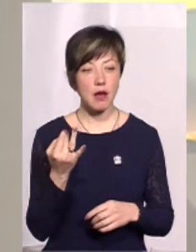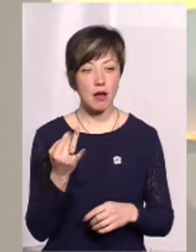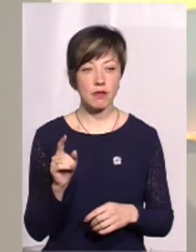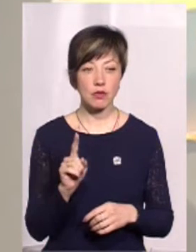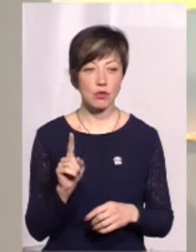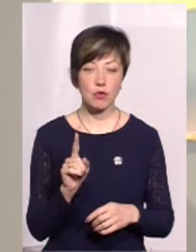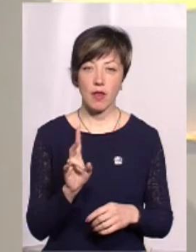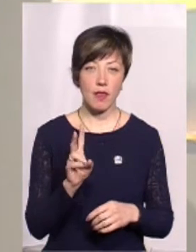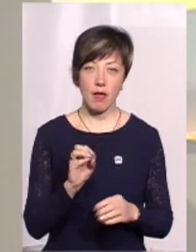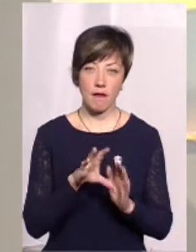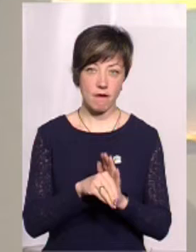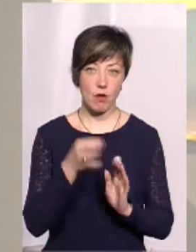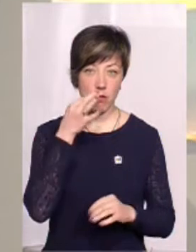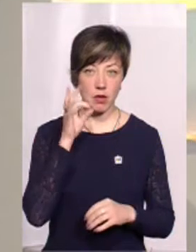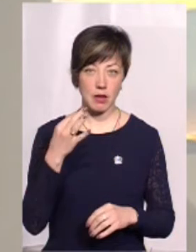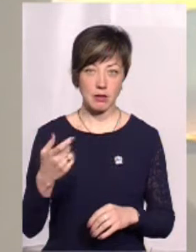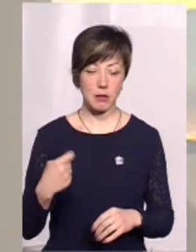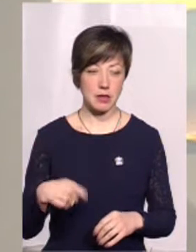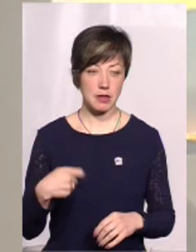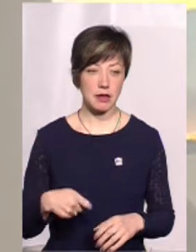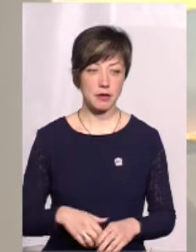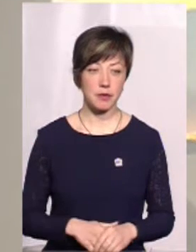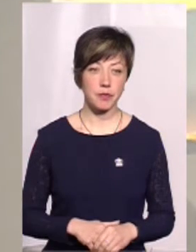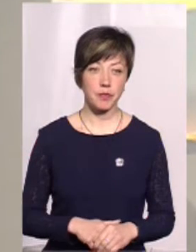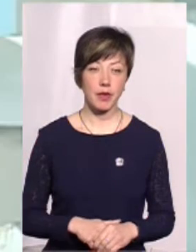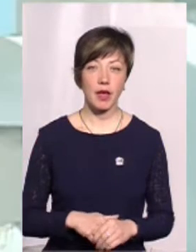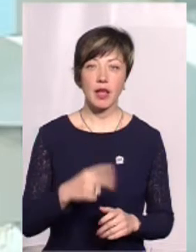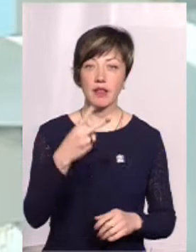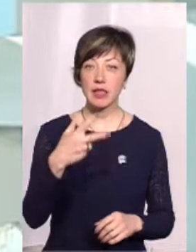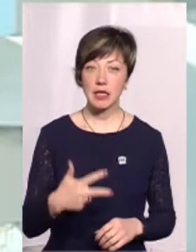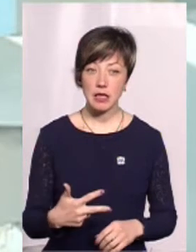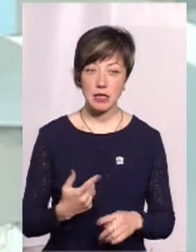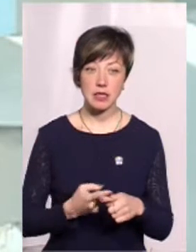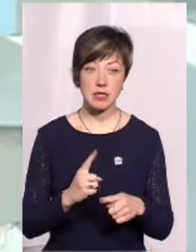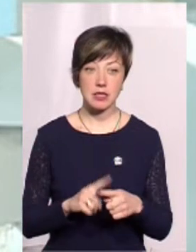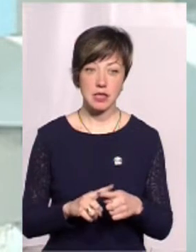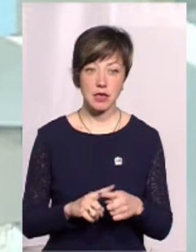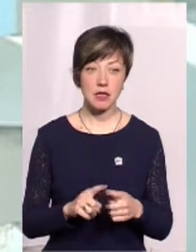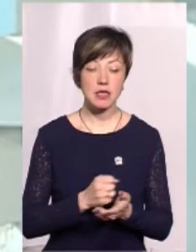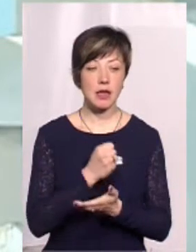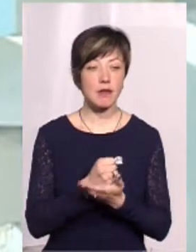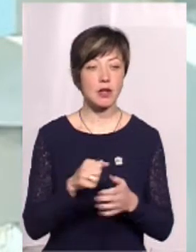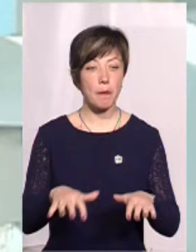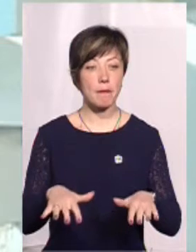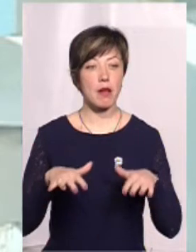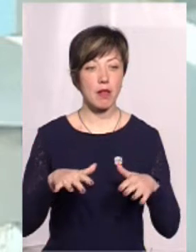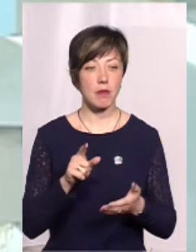вони не в компетенції президента. Дві третини з них, як мінімум, має затвердити